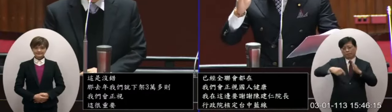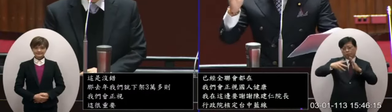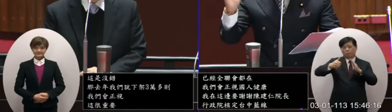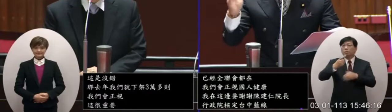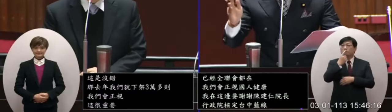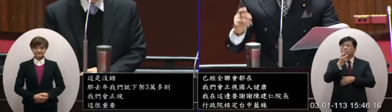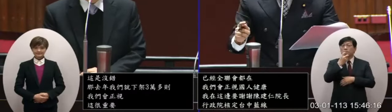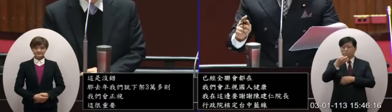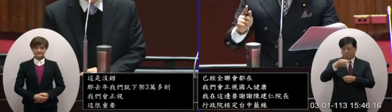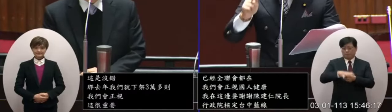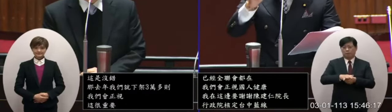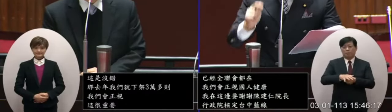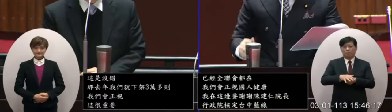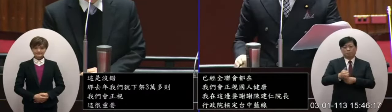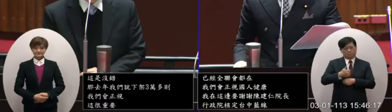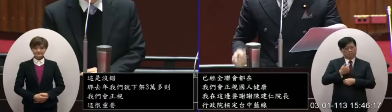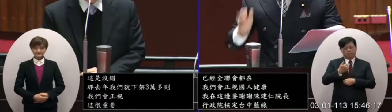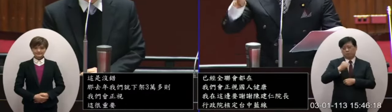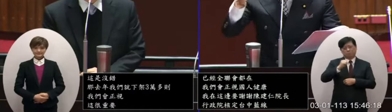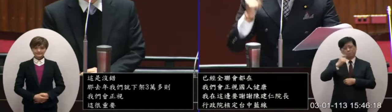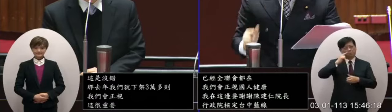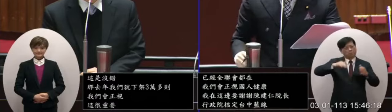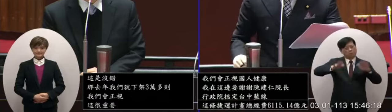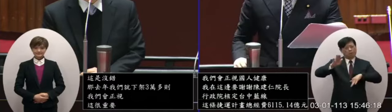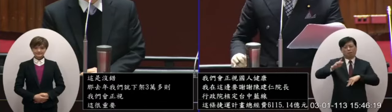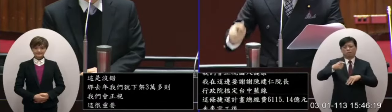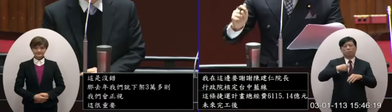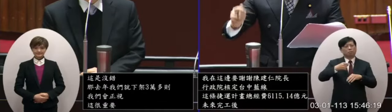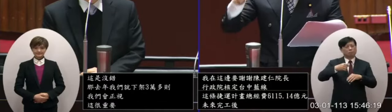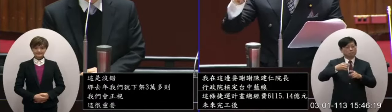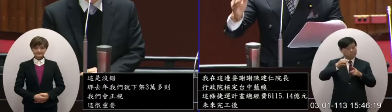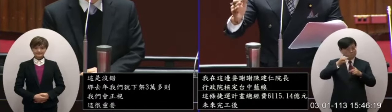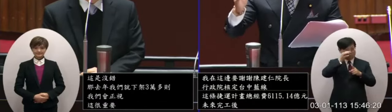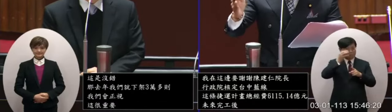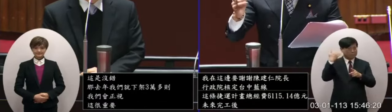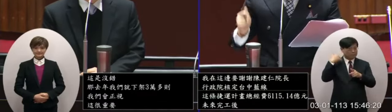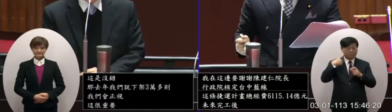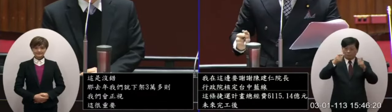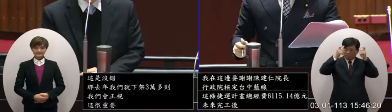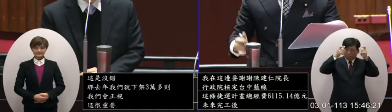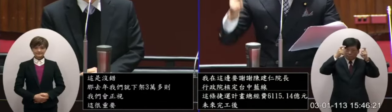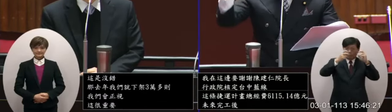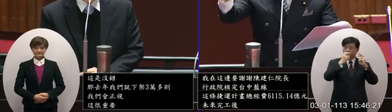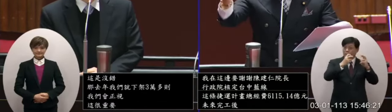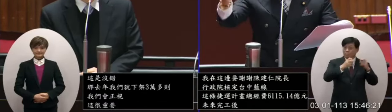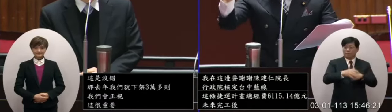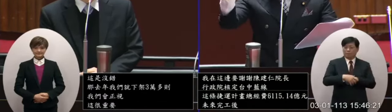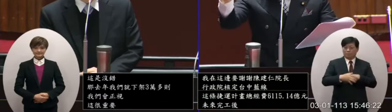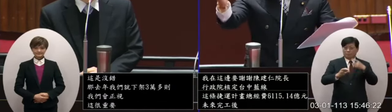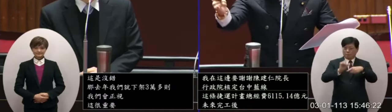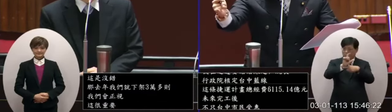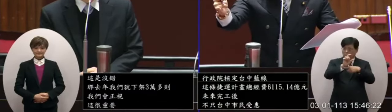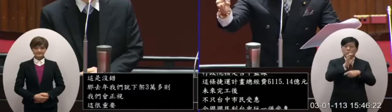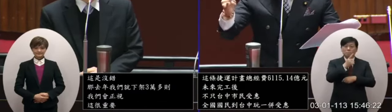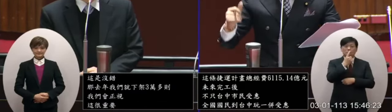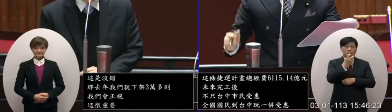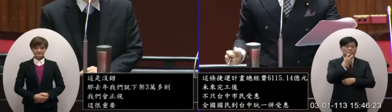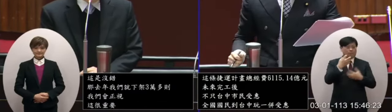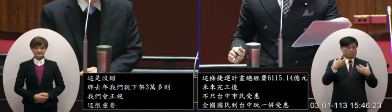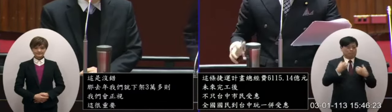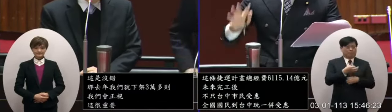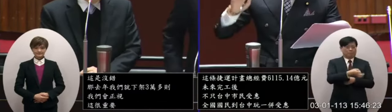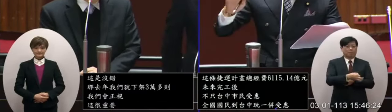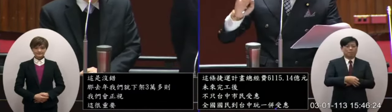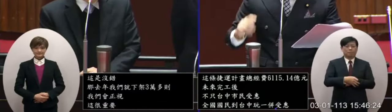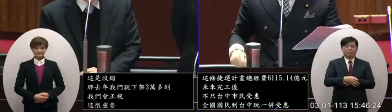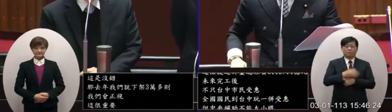中央的补助啊，真的不能大小眼。您听听看，当初高捷新建的时候，60%由中央来负